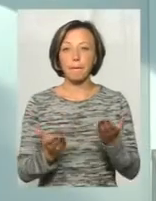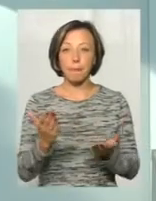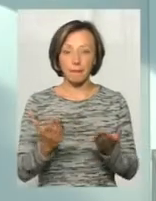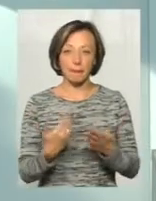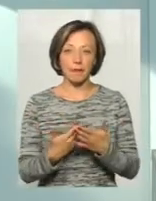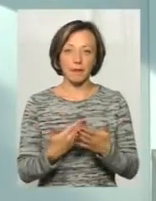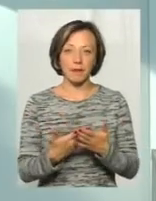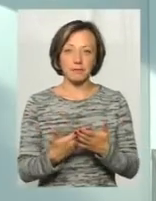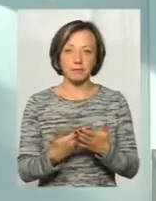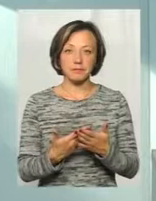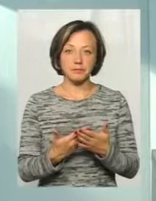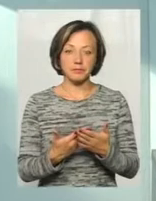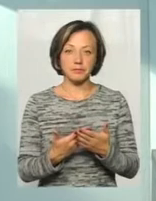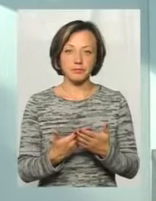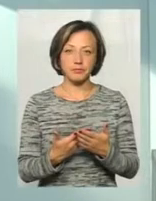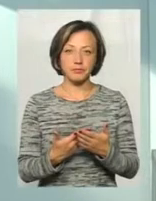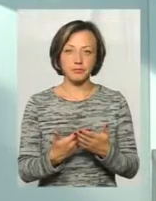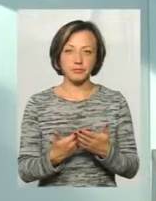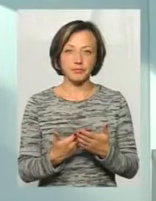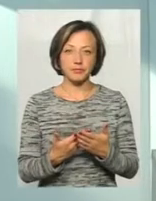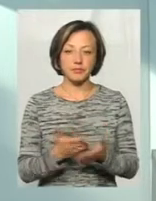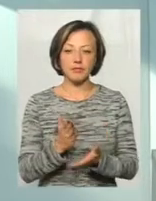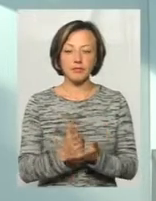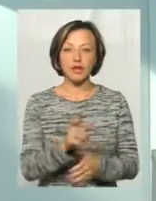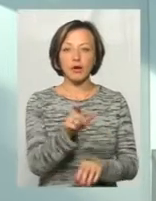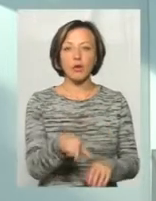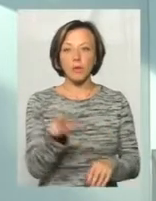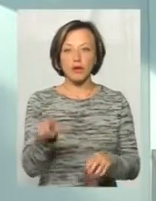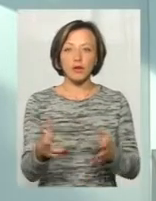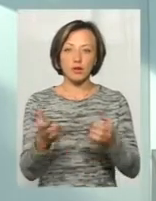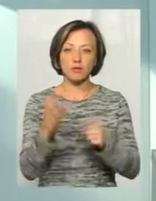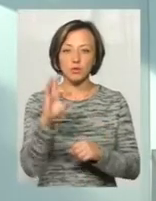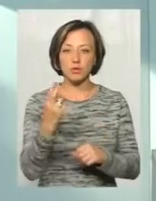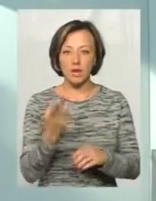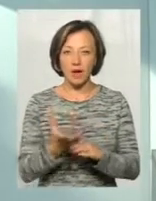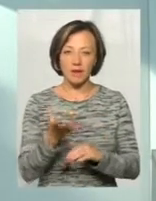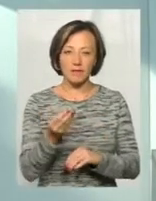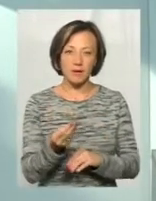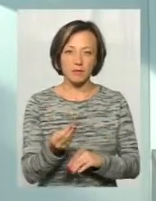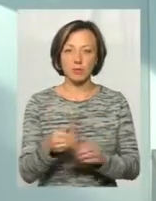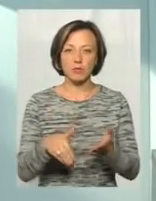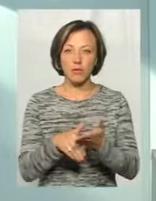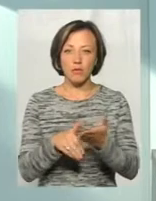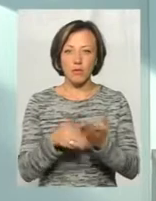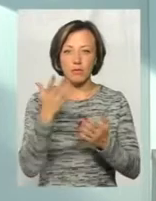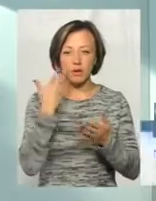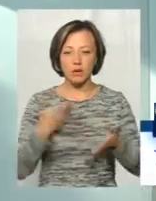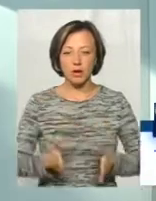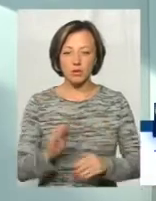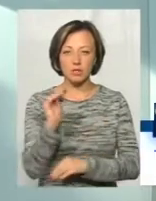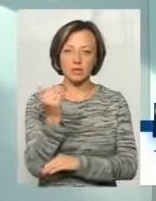скажімо, є громадяни, які отримують певні соціальні виплати, це, зокрема, допомога при народженні